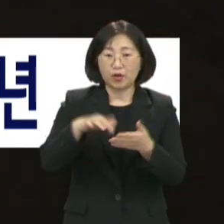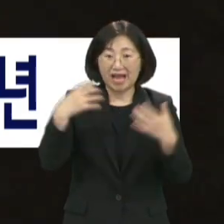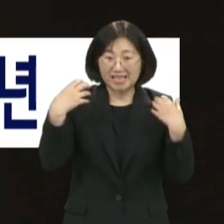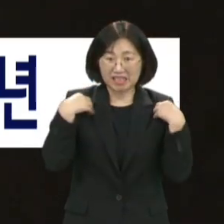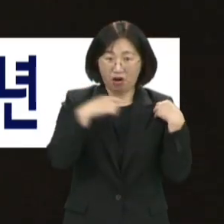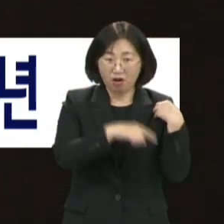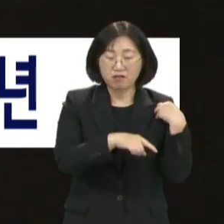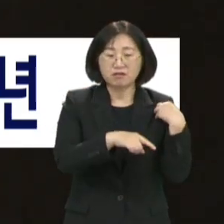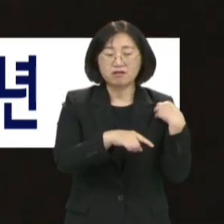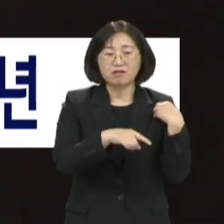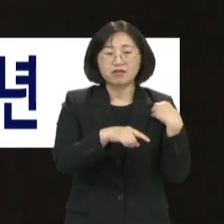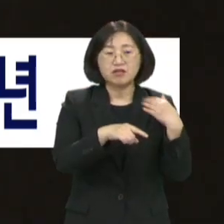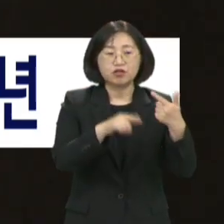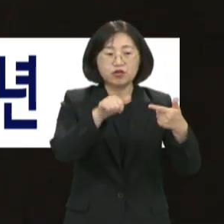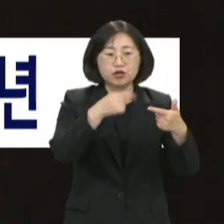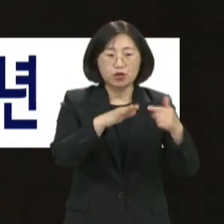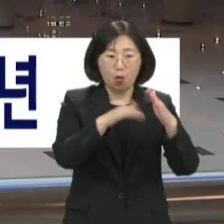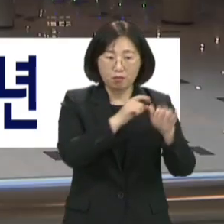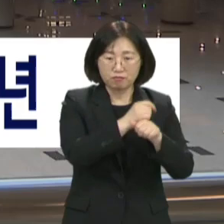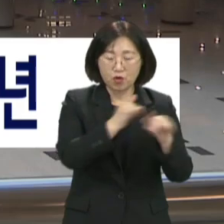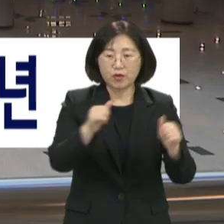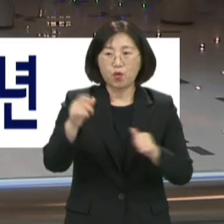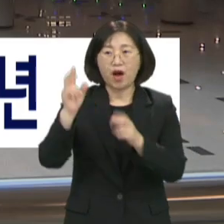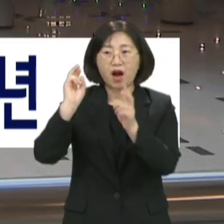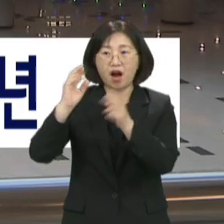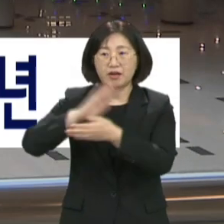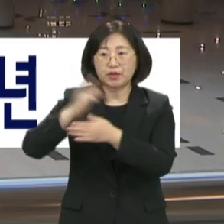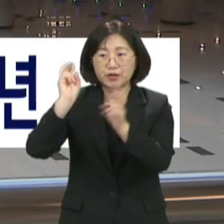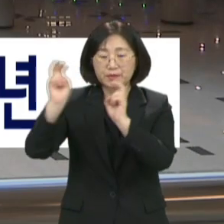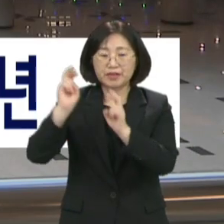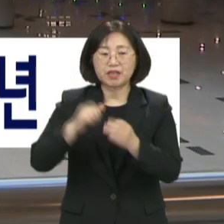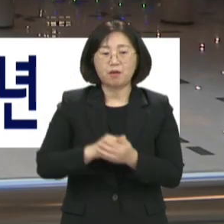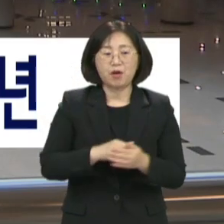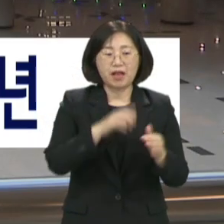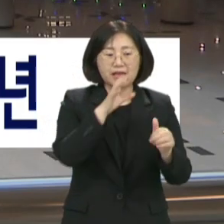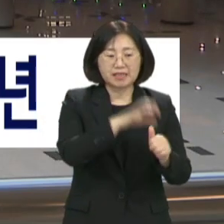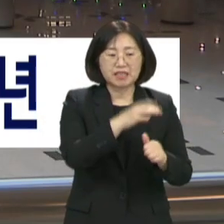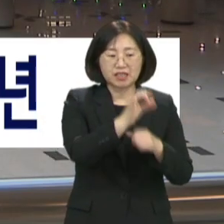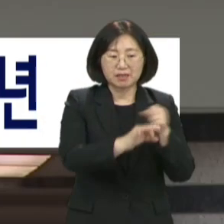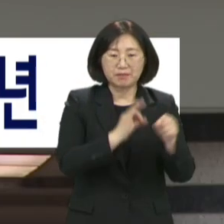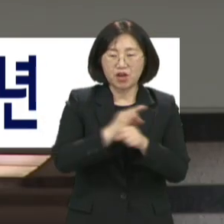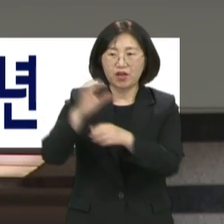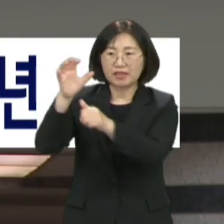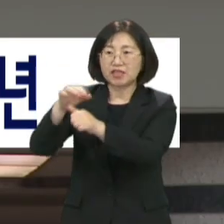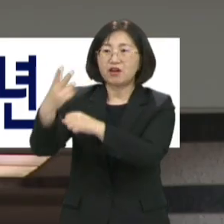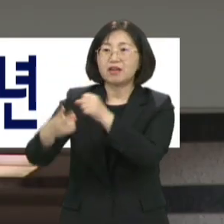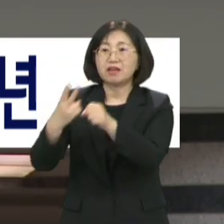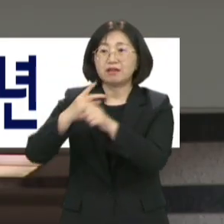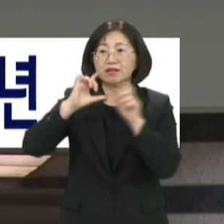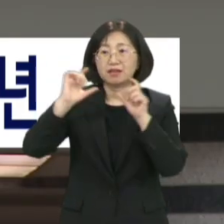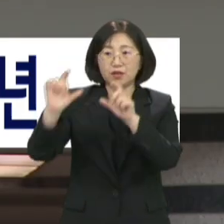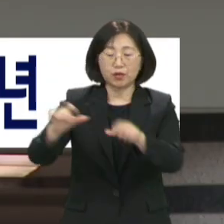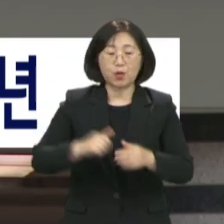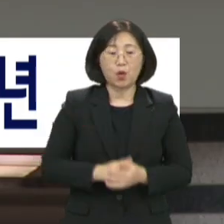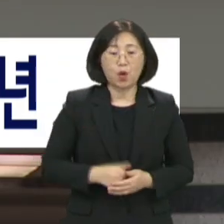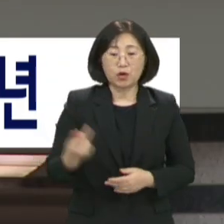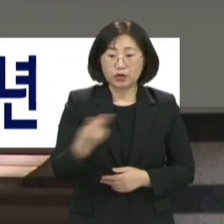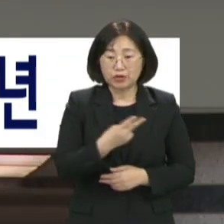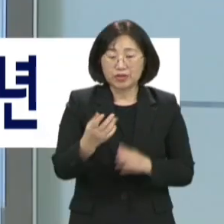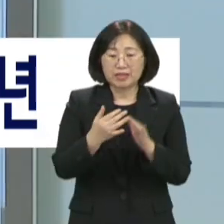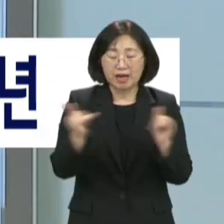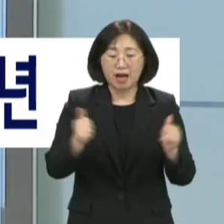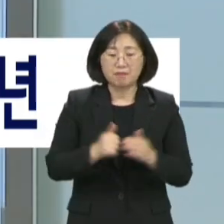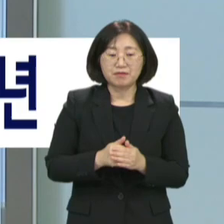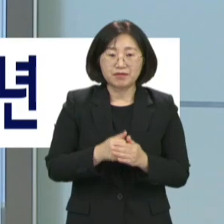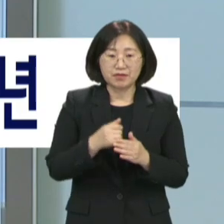업자에게 항소심에서도 일심과 같은 징역 10년과 2년을 각각 선고했습니다 이들은 통계청 내부